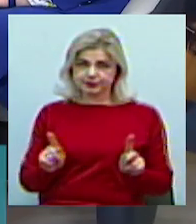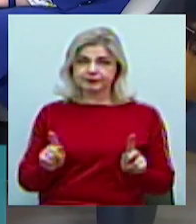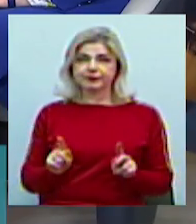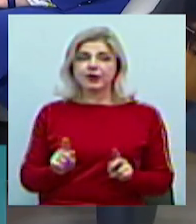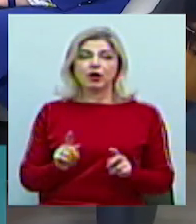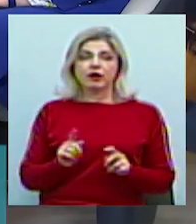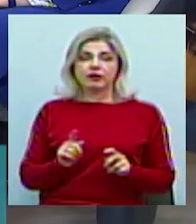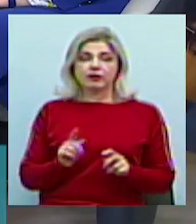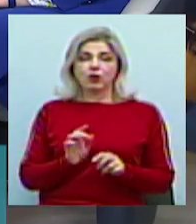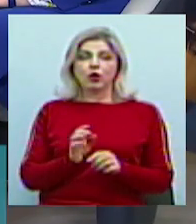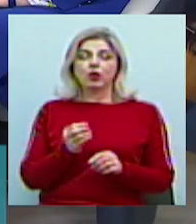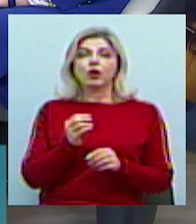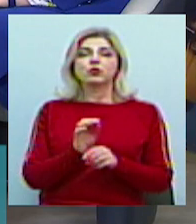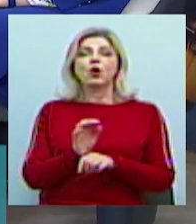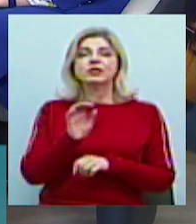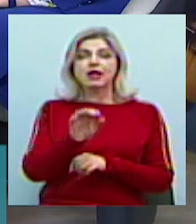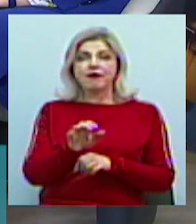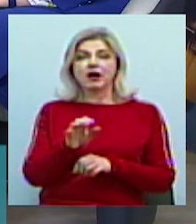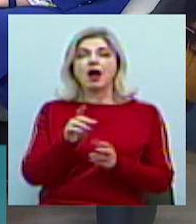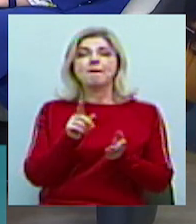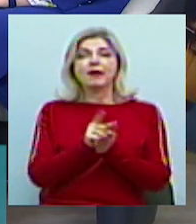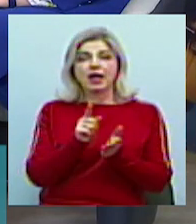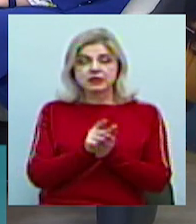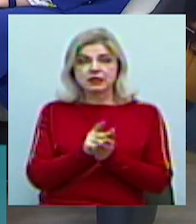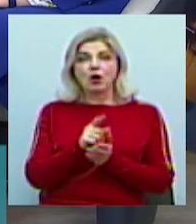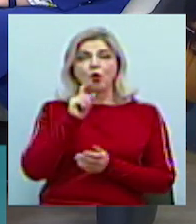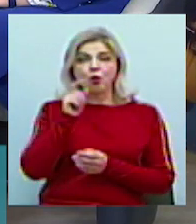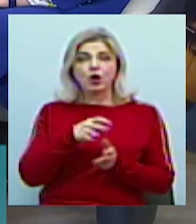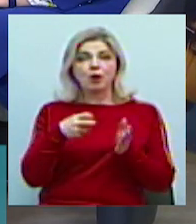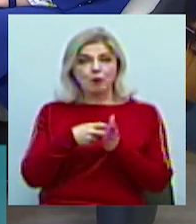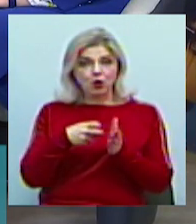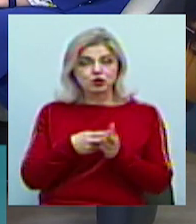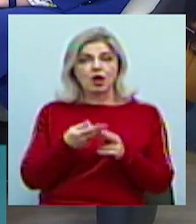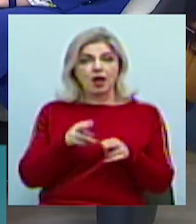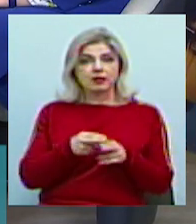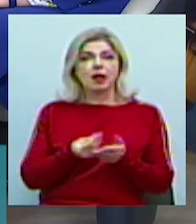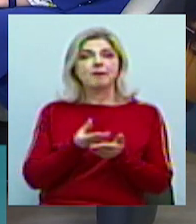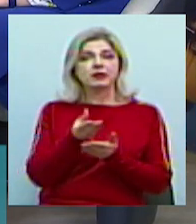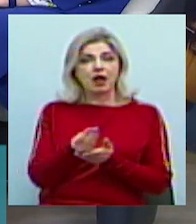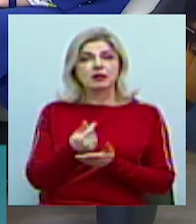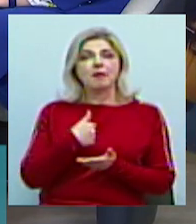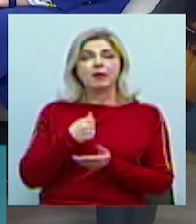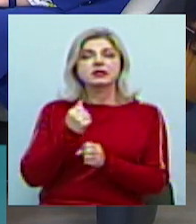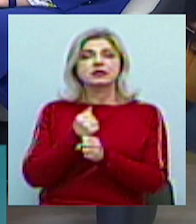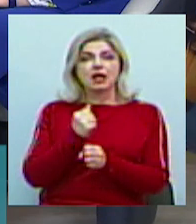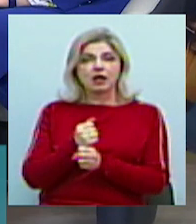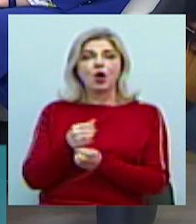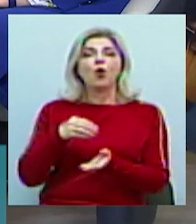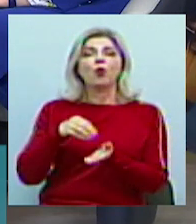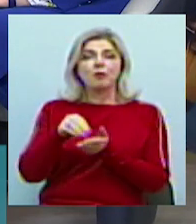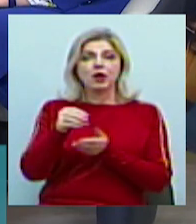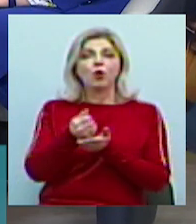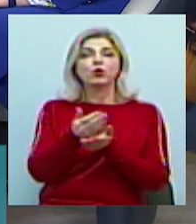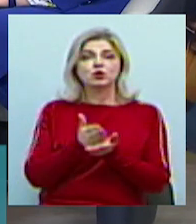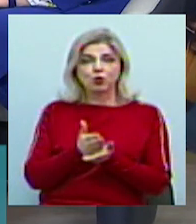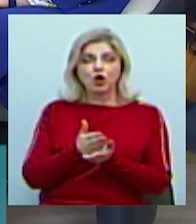доставка пенсій Укрпоштою є платна. Тобто ми провели закупівлю послуг з доставки саме житлових